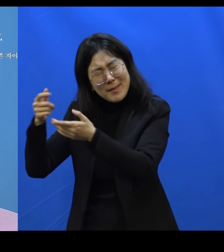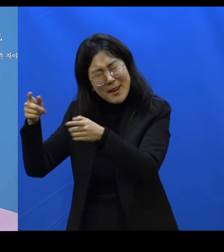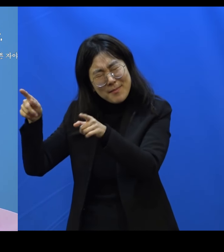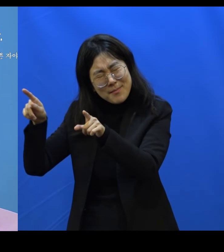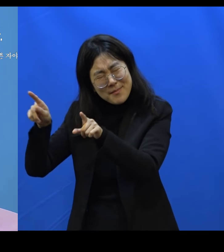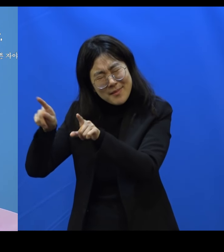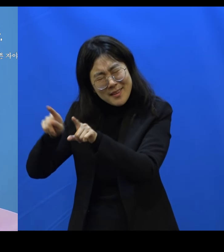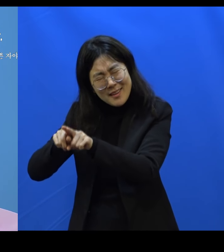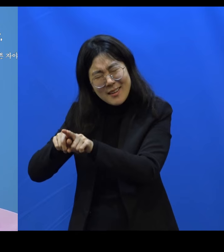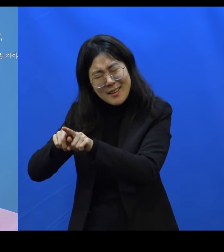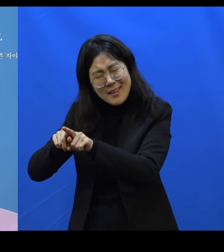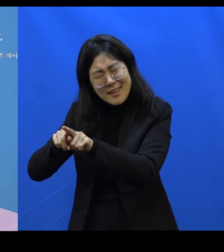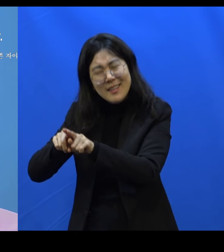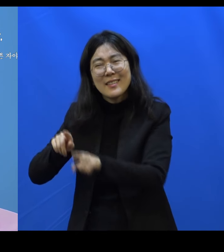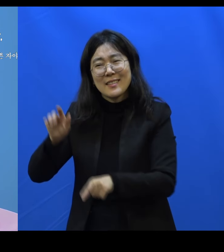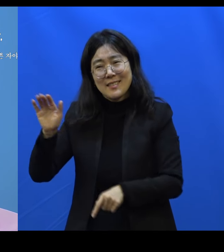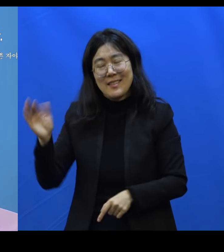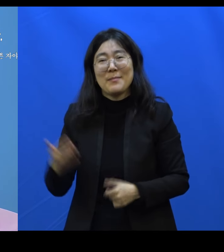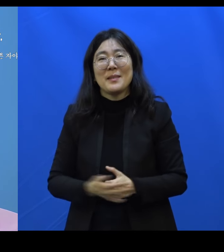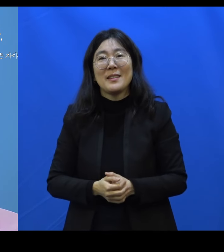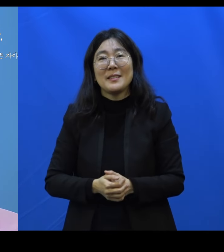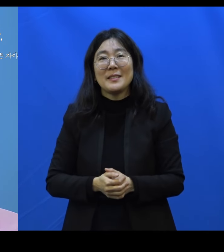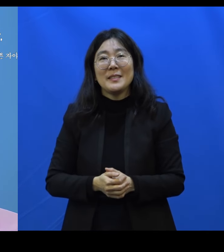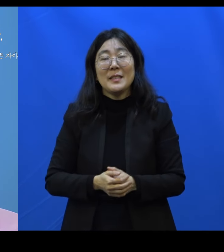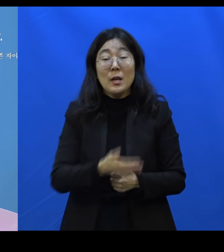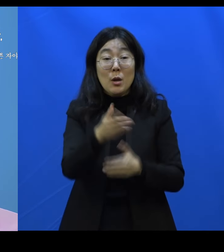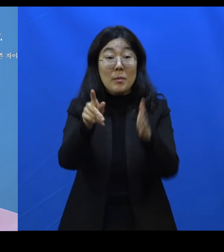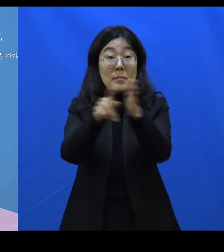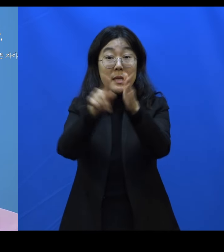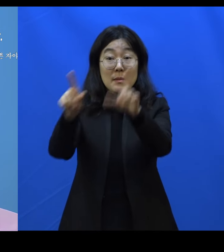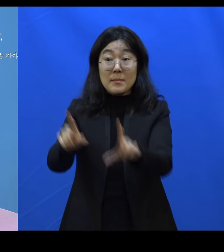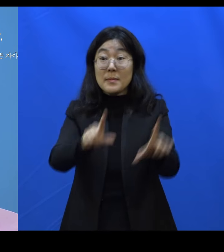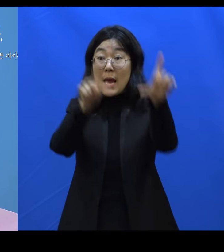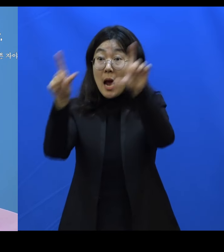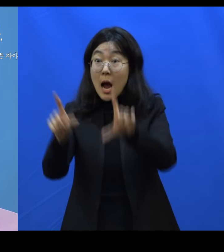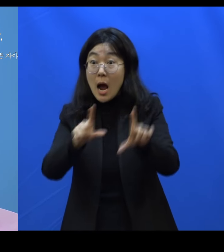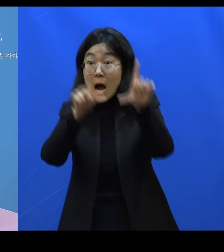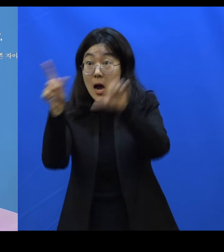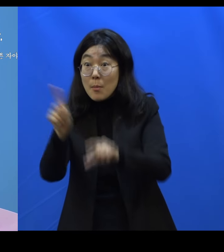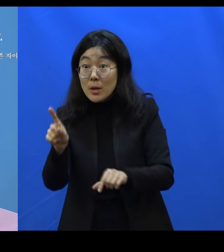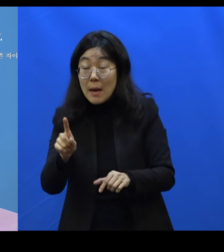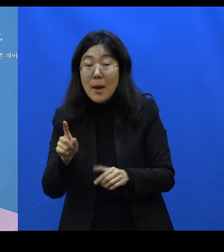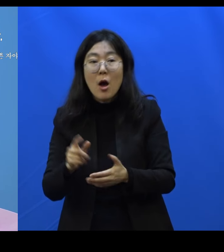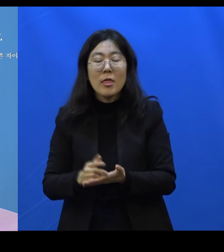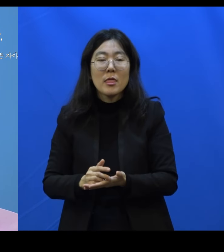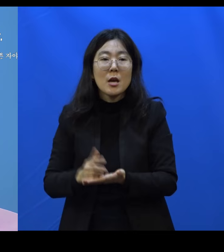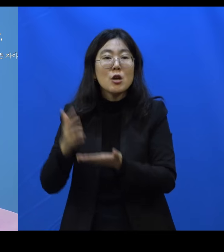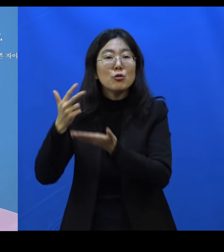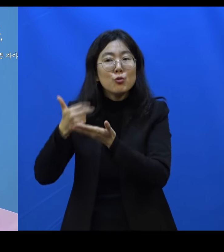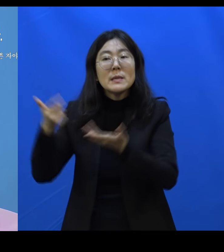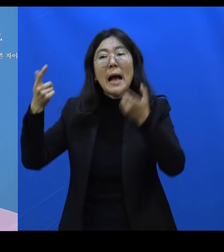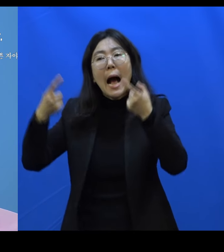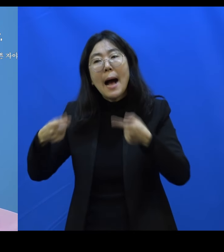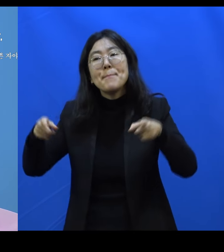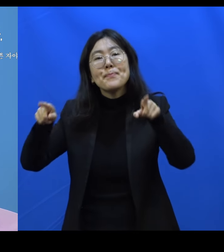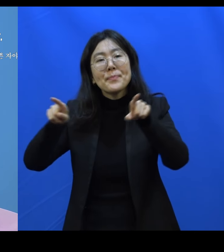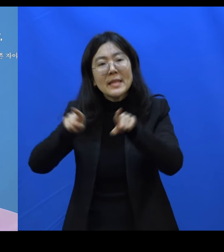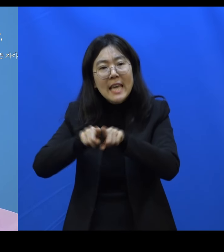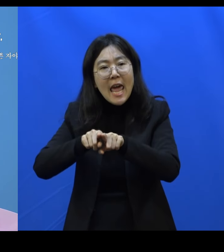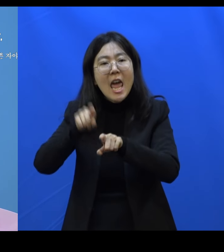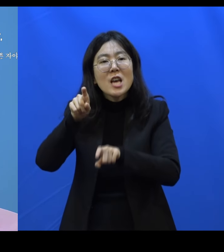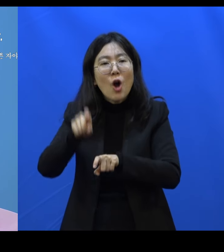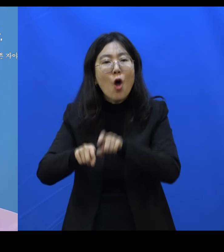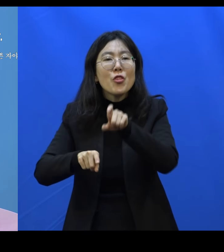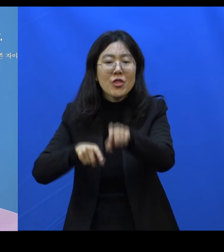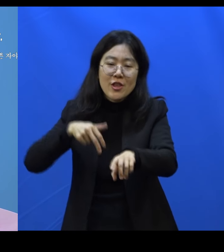그래서 여러분 신앙생활이 뭐냐? 신앙생활을 한마디로 얘기하면요, 주님과 함께 걷는